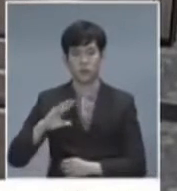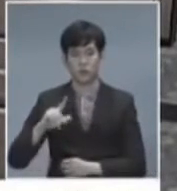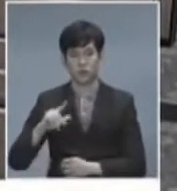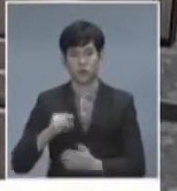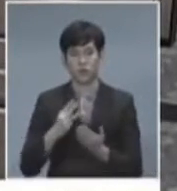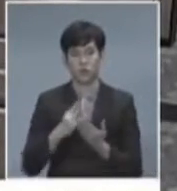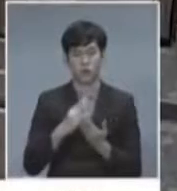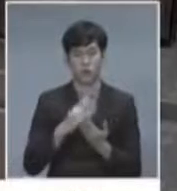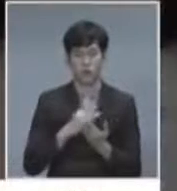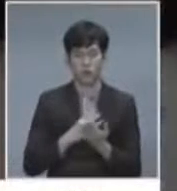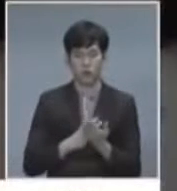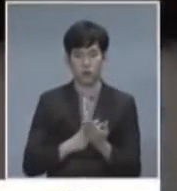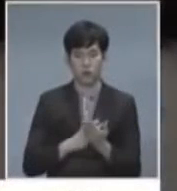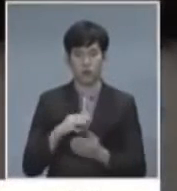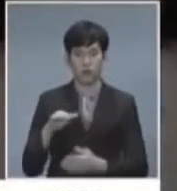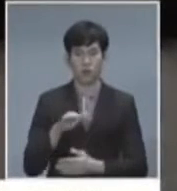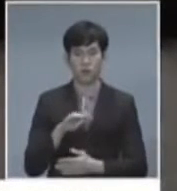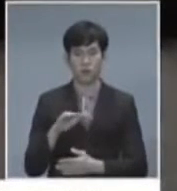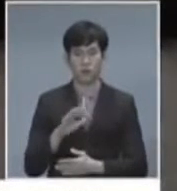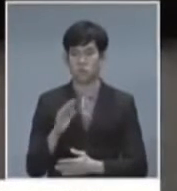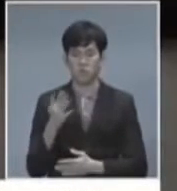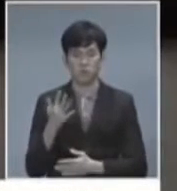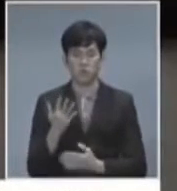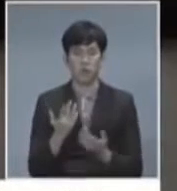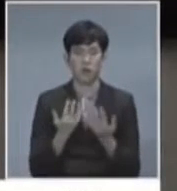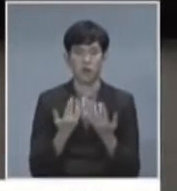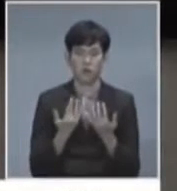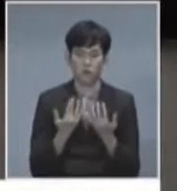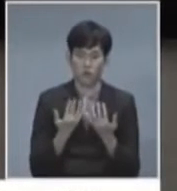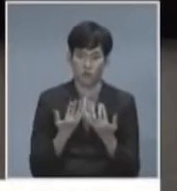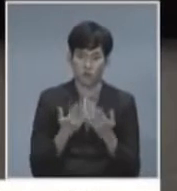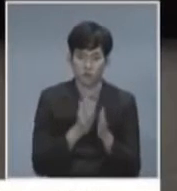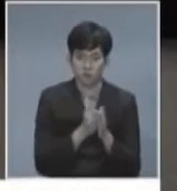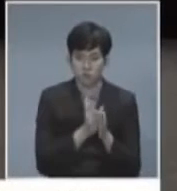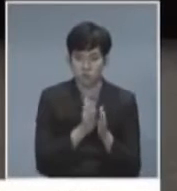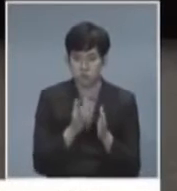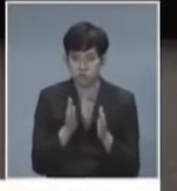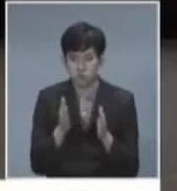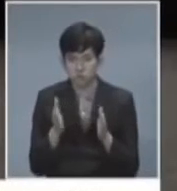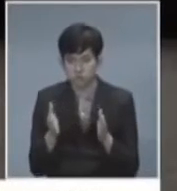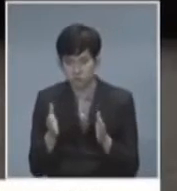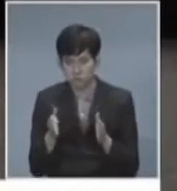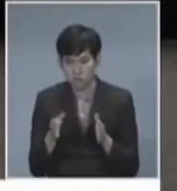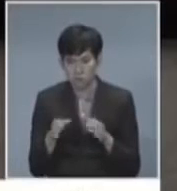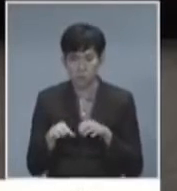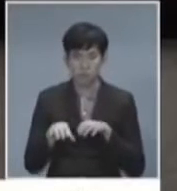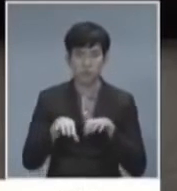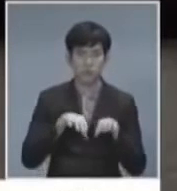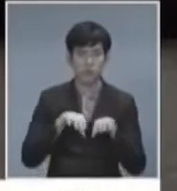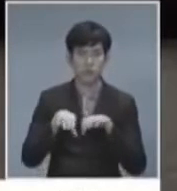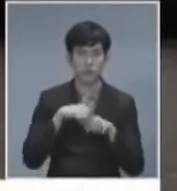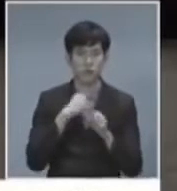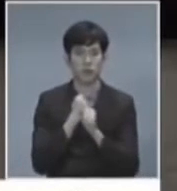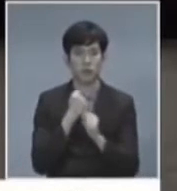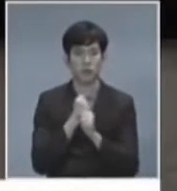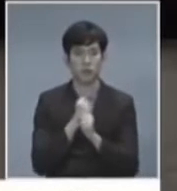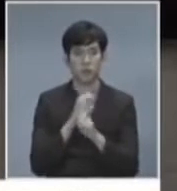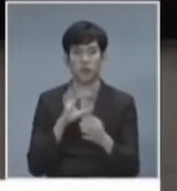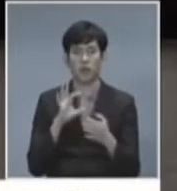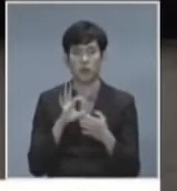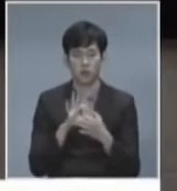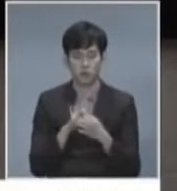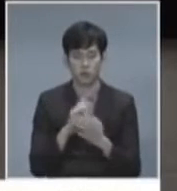วาระปกติจนกว่าจะมีการดำเนินการตามโบราณราชประเพณีกฎมณ